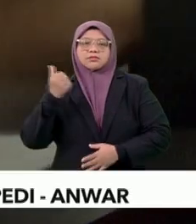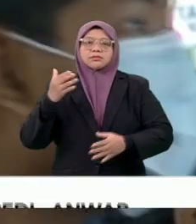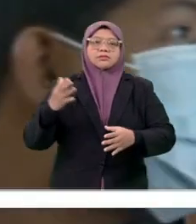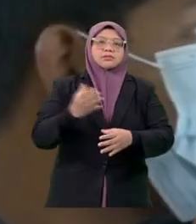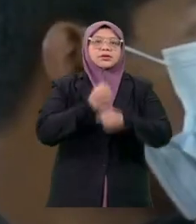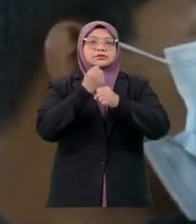e